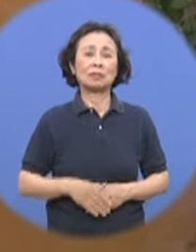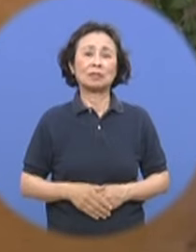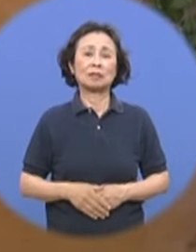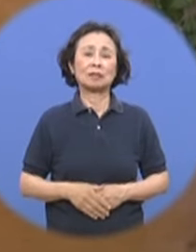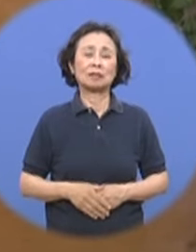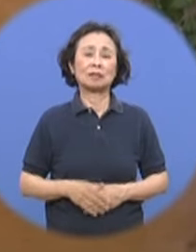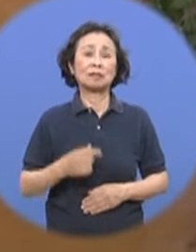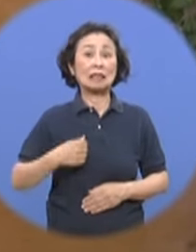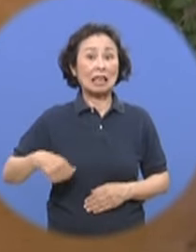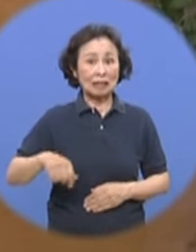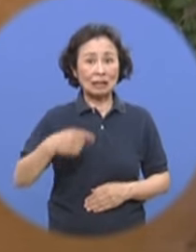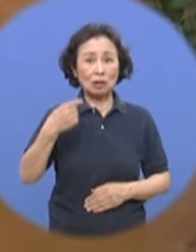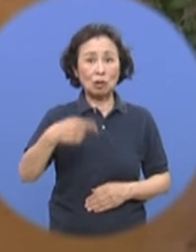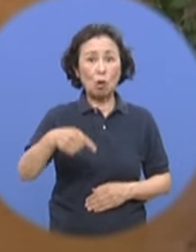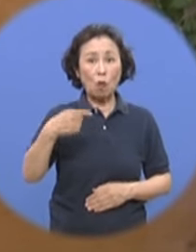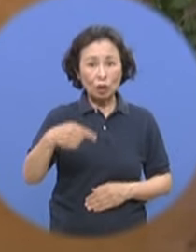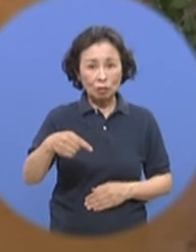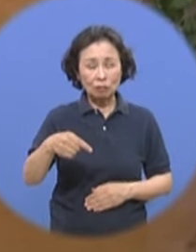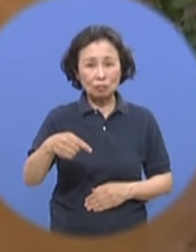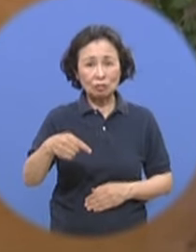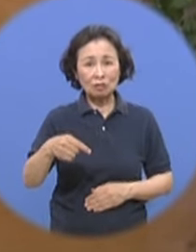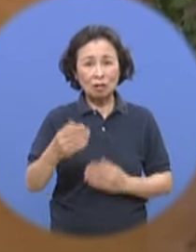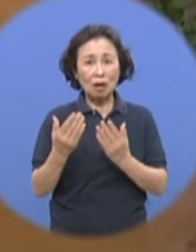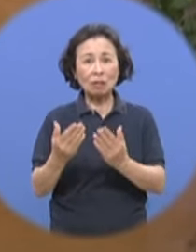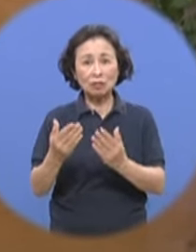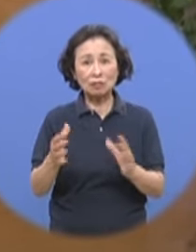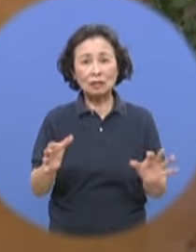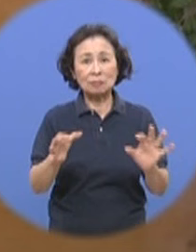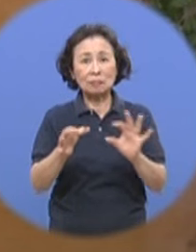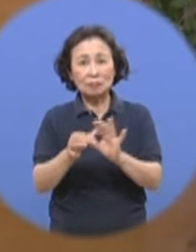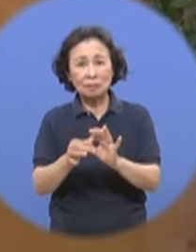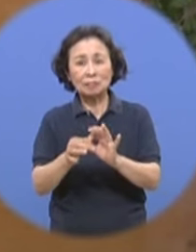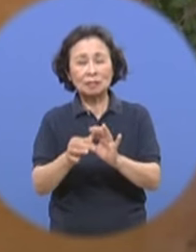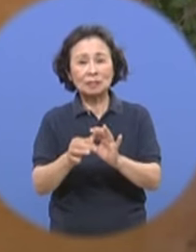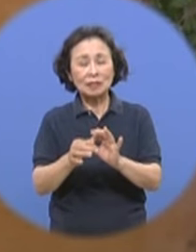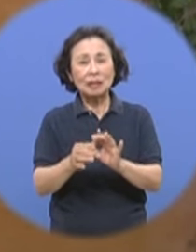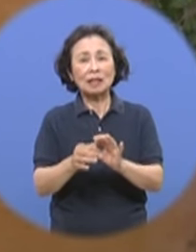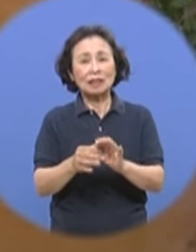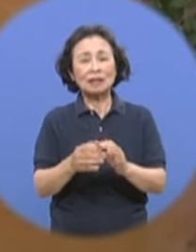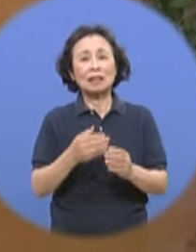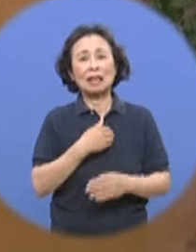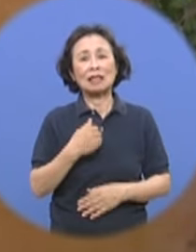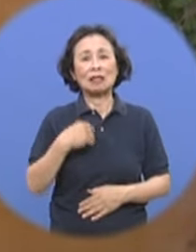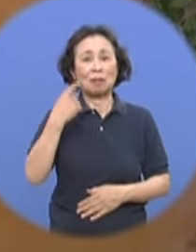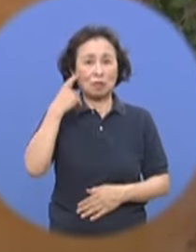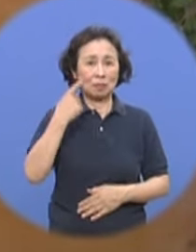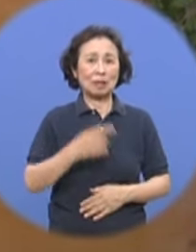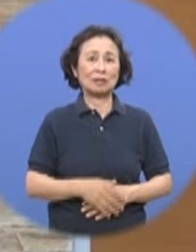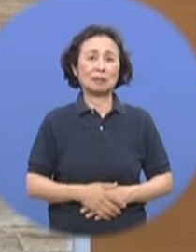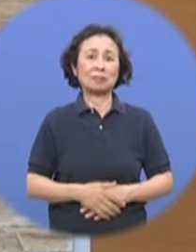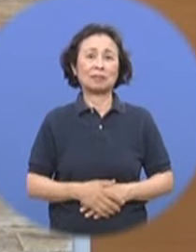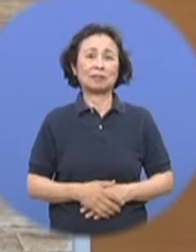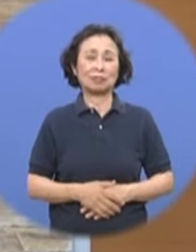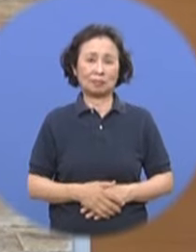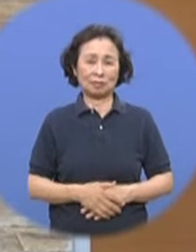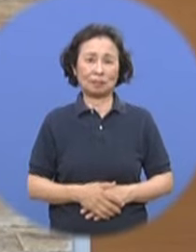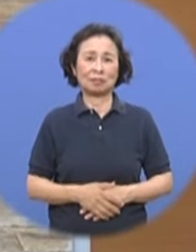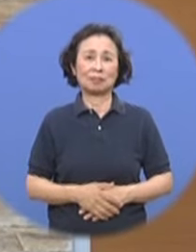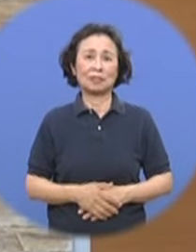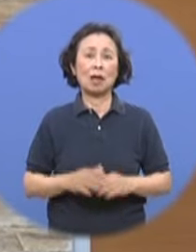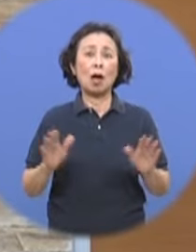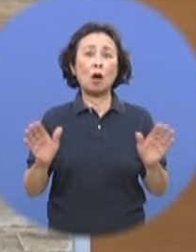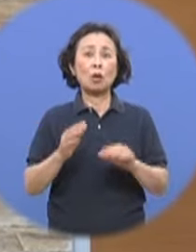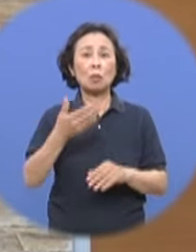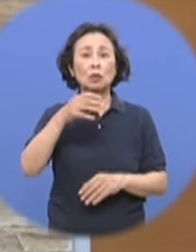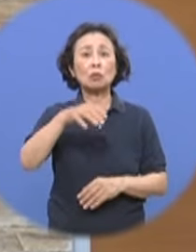習しているんですけど、そこにまた紐づけられるようなことが学べたのではないかと思っております。 子ども食堂